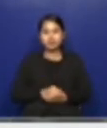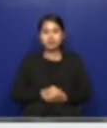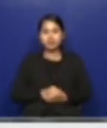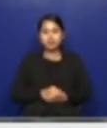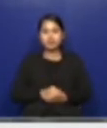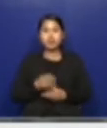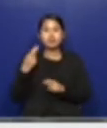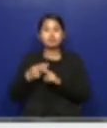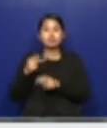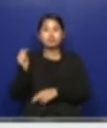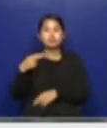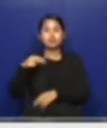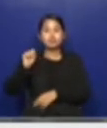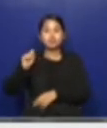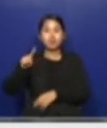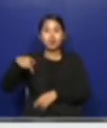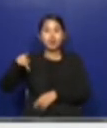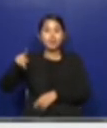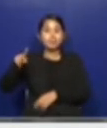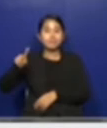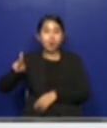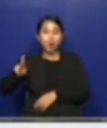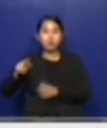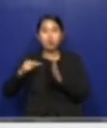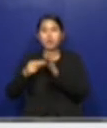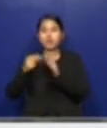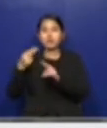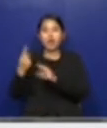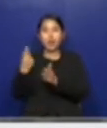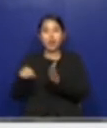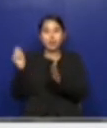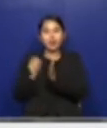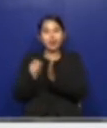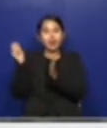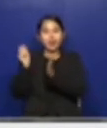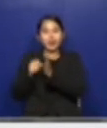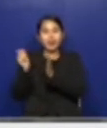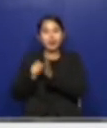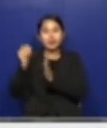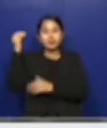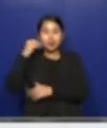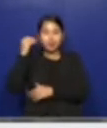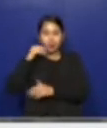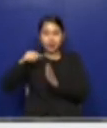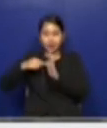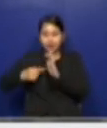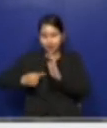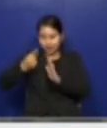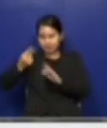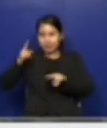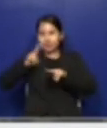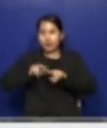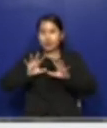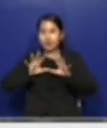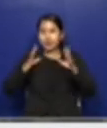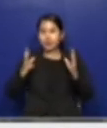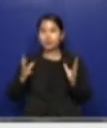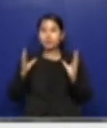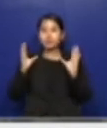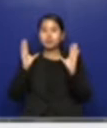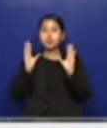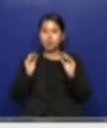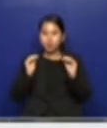ทศพรศรีสัมพันธ์นี่ต้องเซ็นหนังสือทุกครั้งแล้วก็ตั้งแต่เริ่มแรกท่านก็มานั่งฟังให้ส.ส.